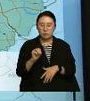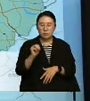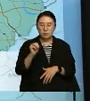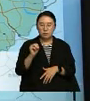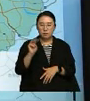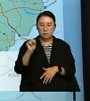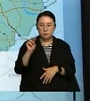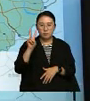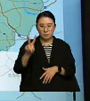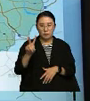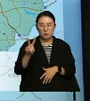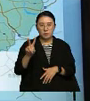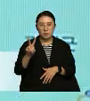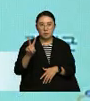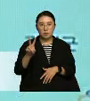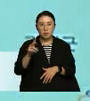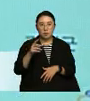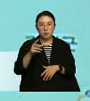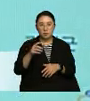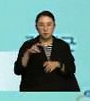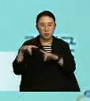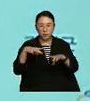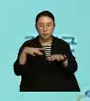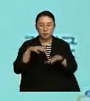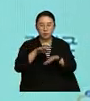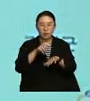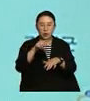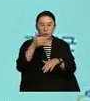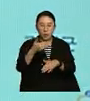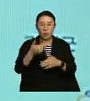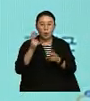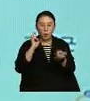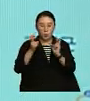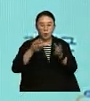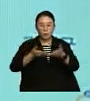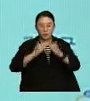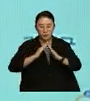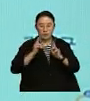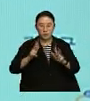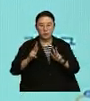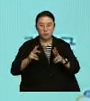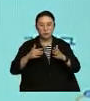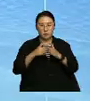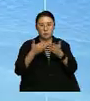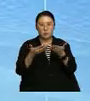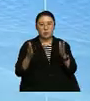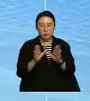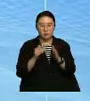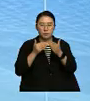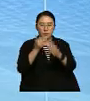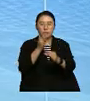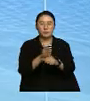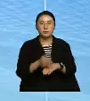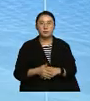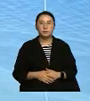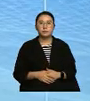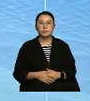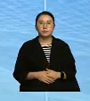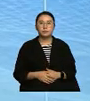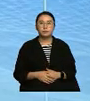2011년 날까지 전자부품 등 아홉 개 업종 유치하는 사업으로 현재 산단 조성 공사가 진행 중에 있습니다